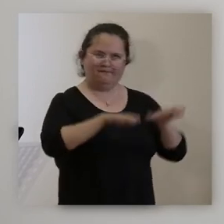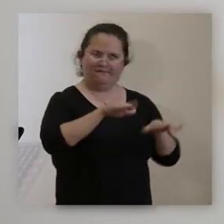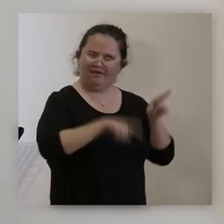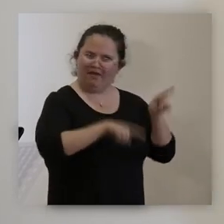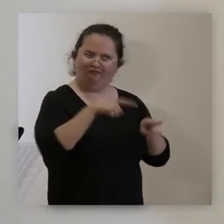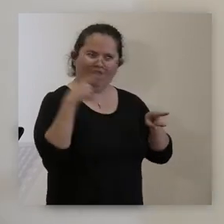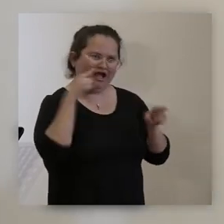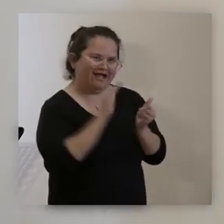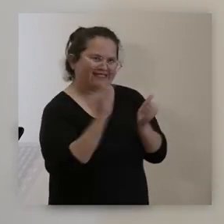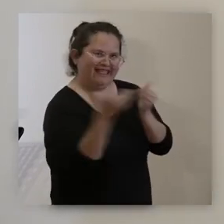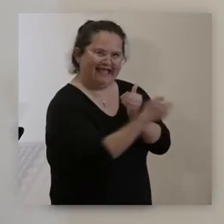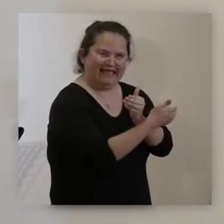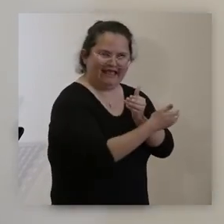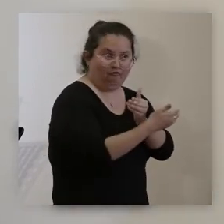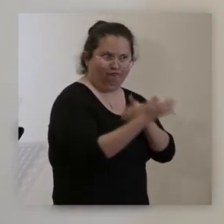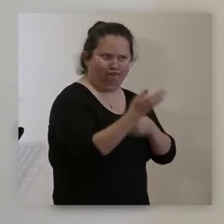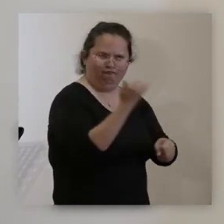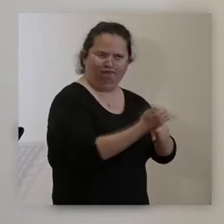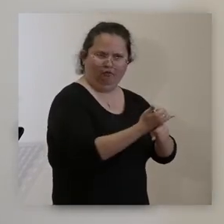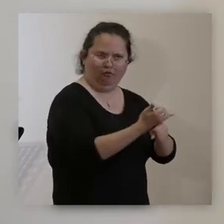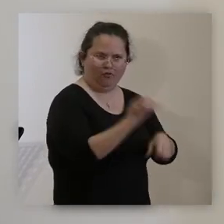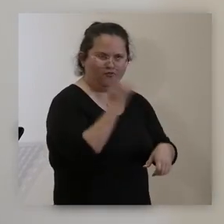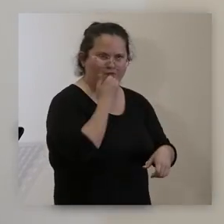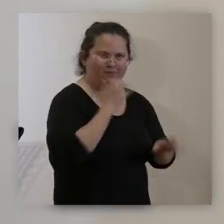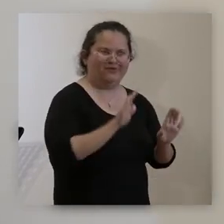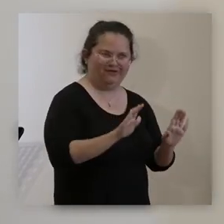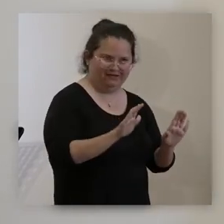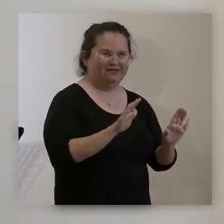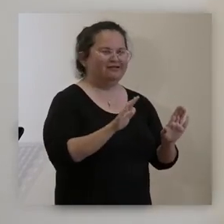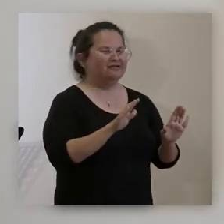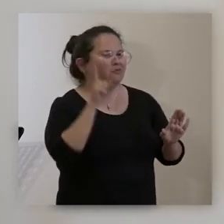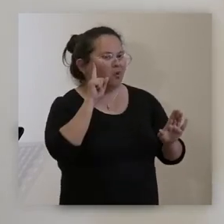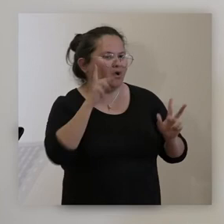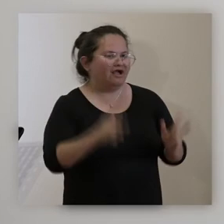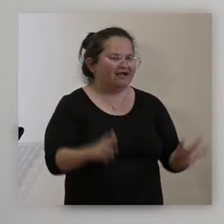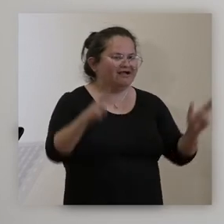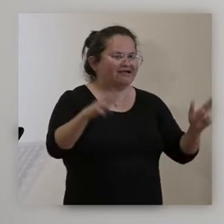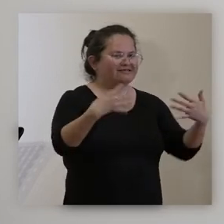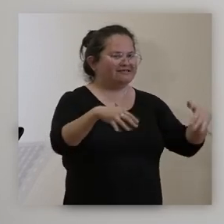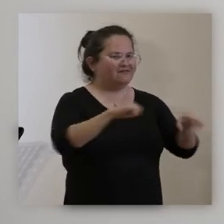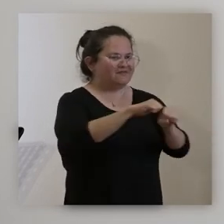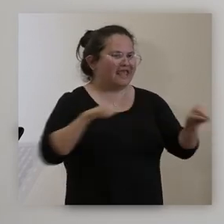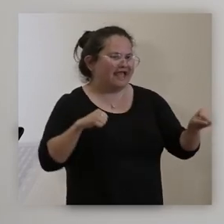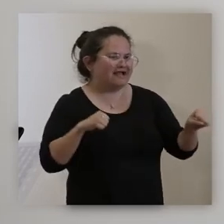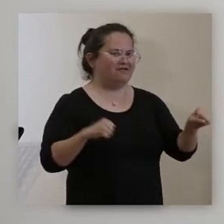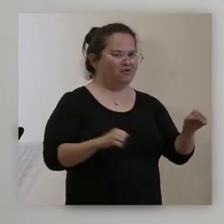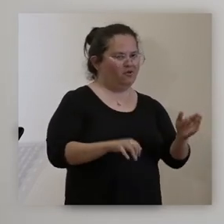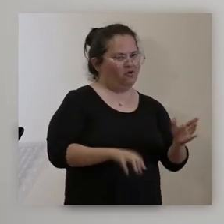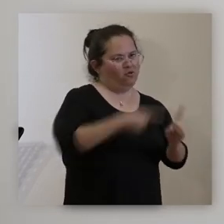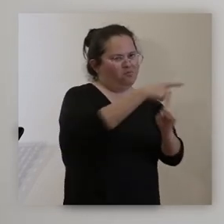remarquer que dans la première moitié du XIXe, certaines et certains libres de couleurs,